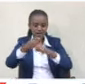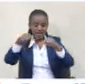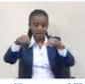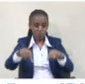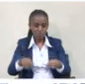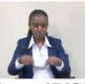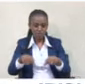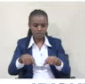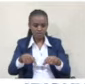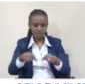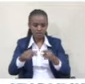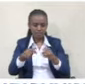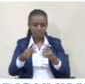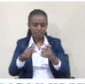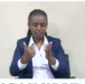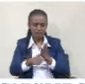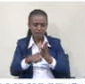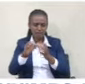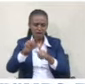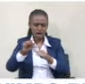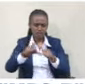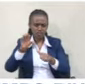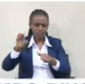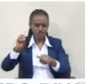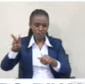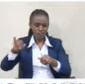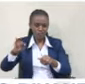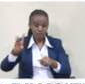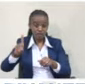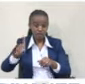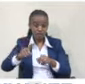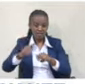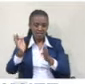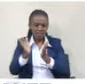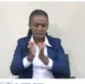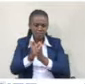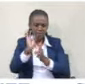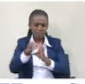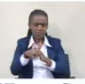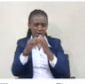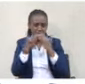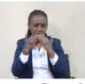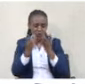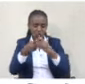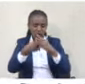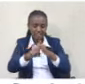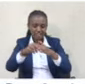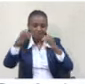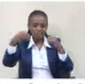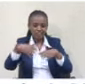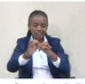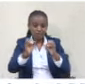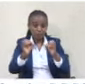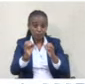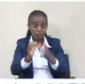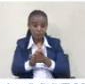ikibazo cya covid ntabwo twashoboye kuba twahurira hamwe kugira ngo tutangize ku mugaragaro